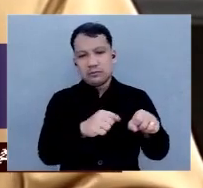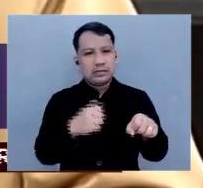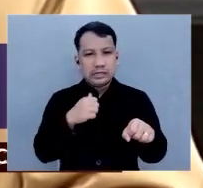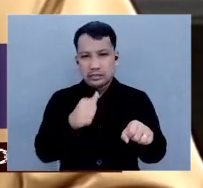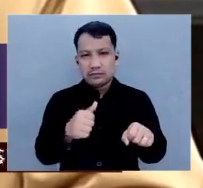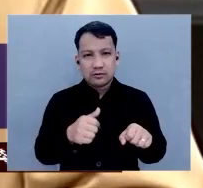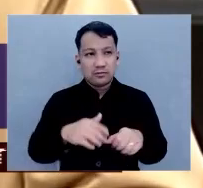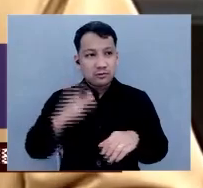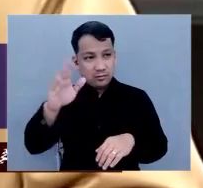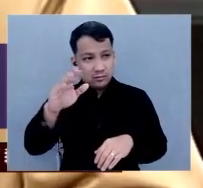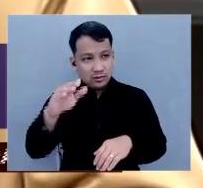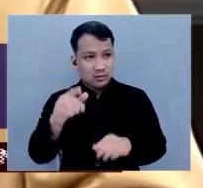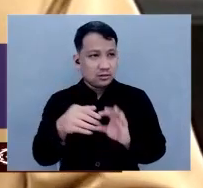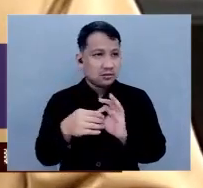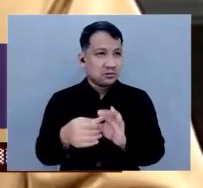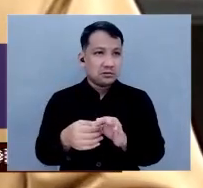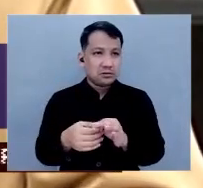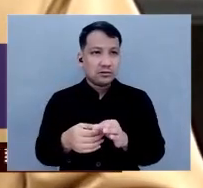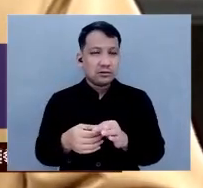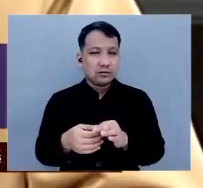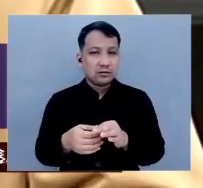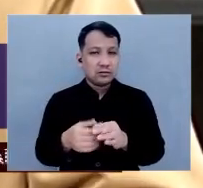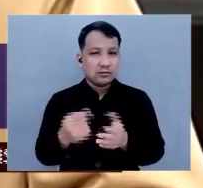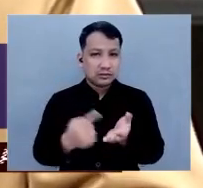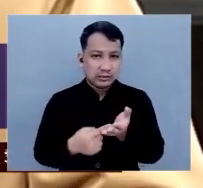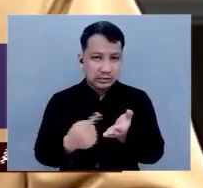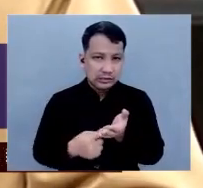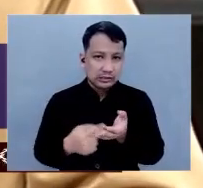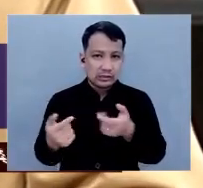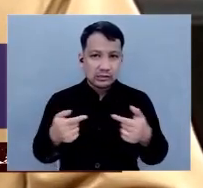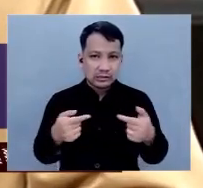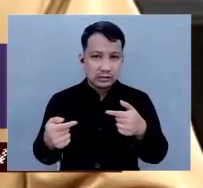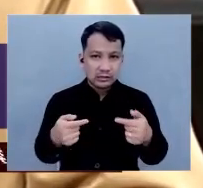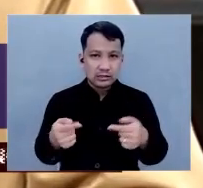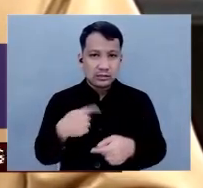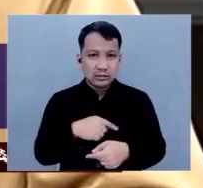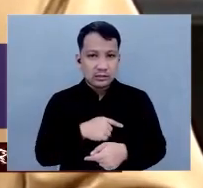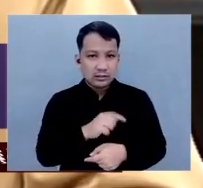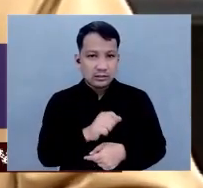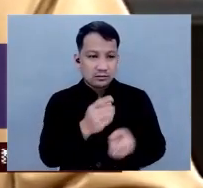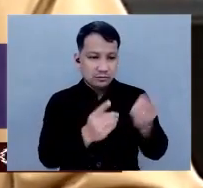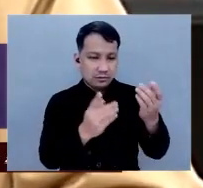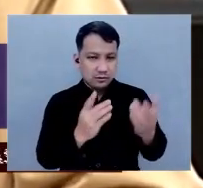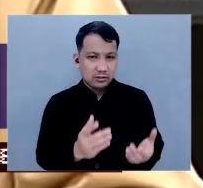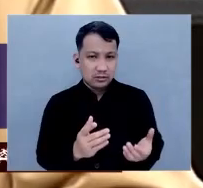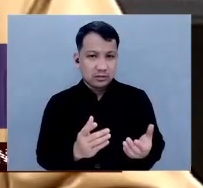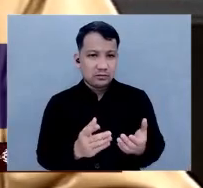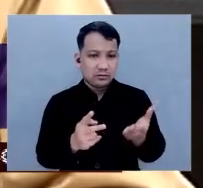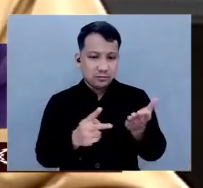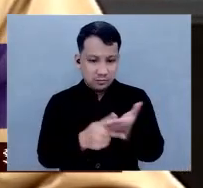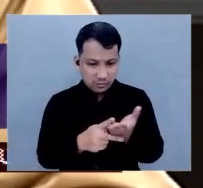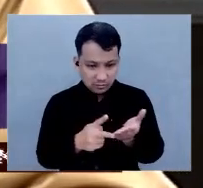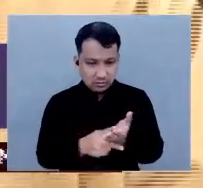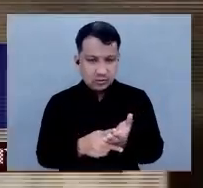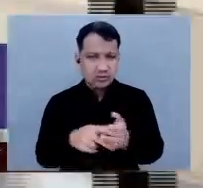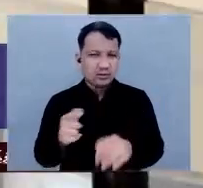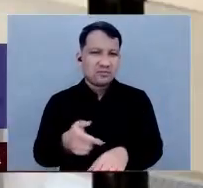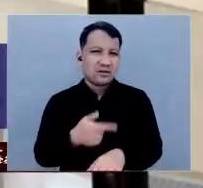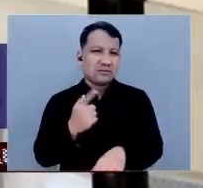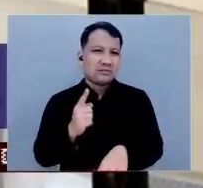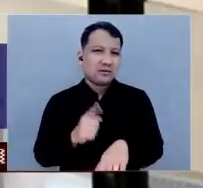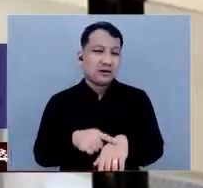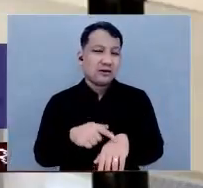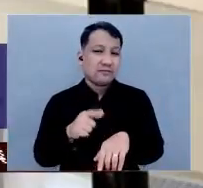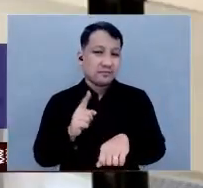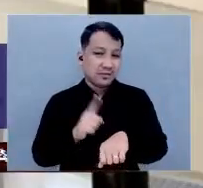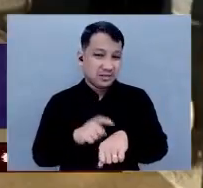mo siya, magdidiskusyon ng traffic enforcers, i-issue ng ticket, it will take some time. Ia-adjust